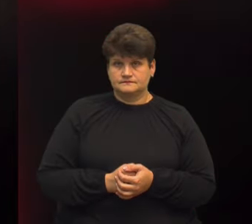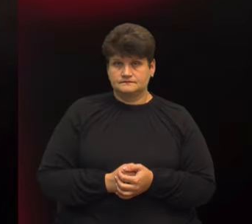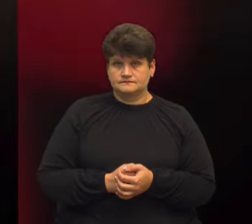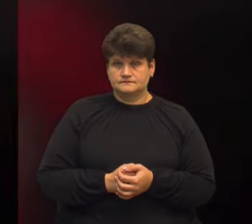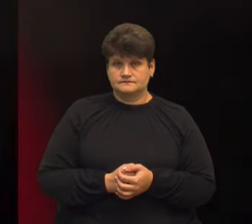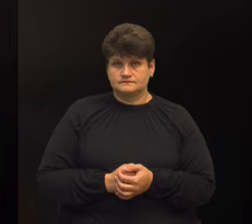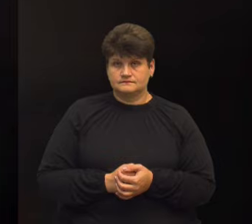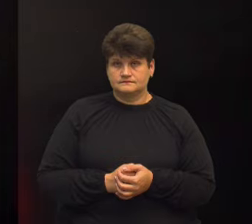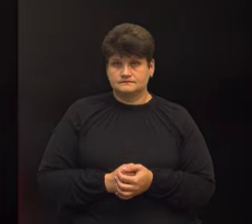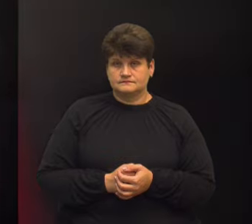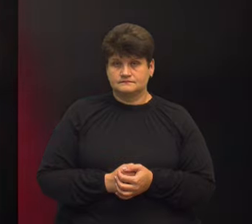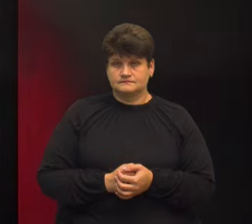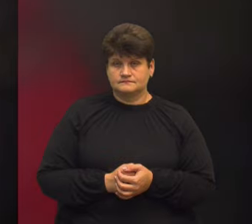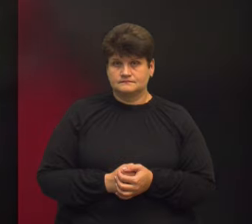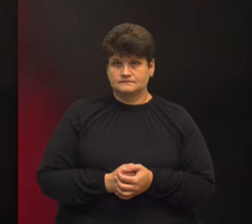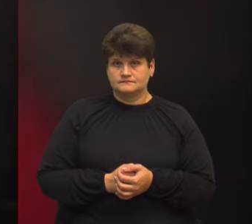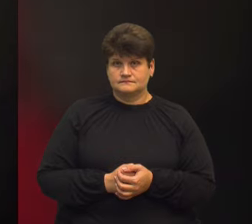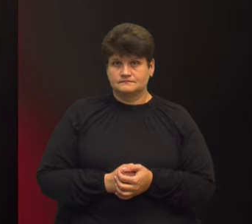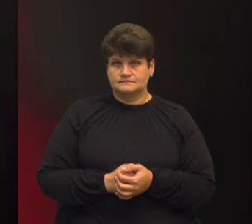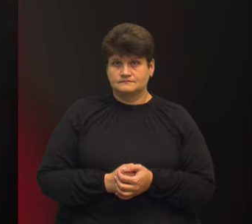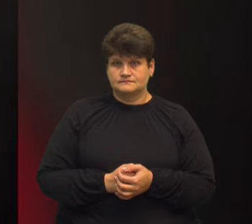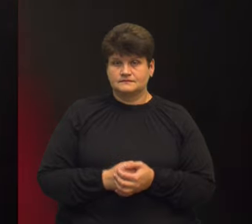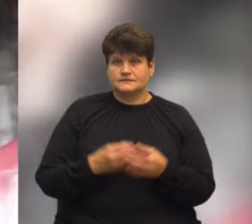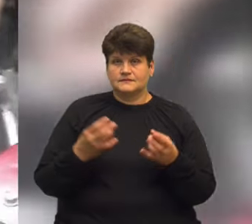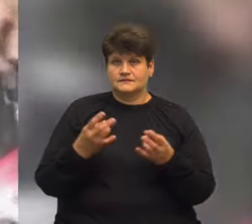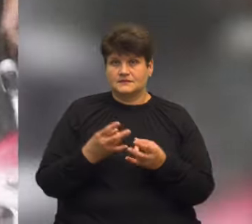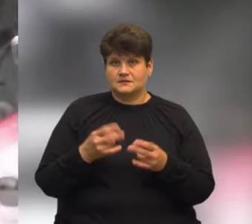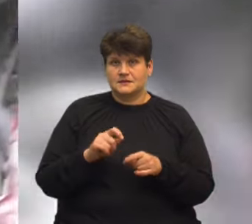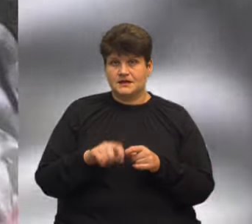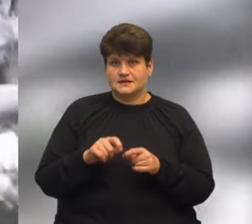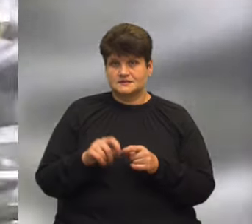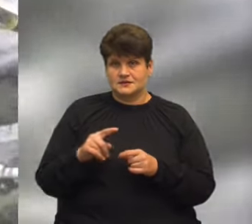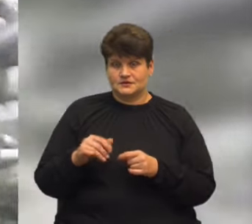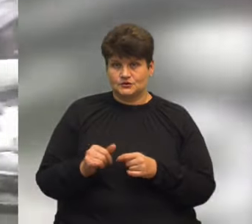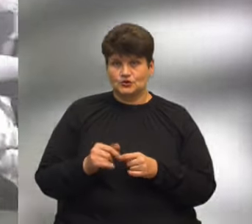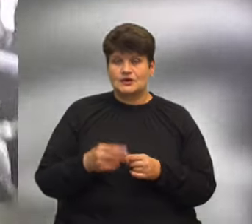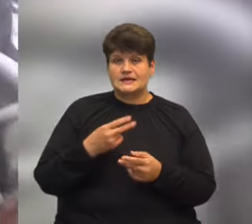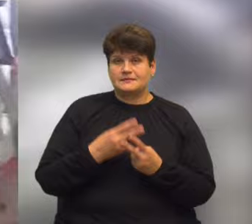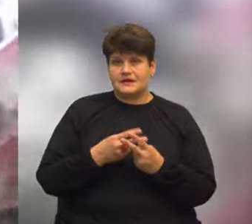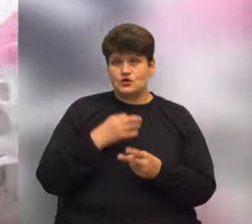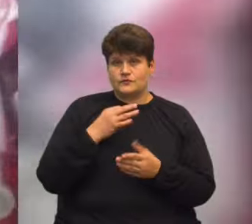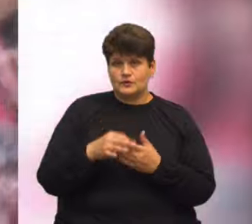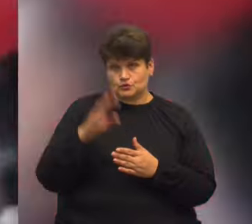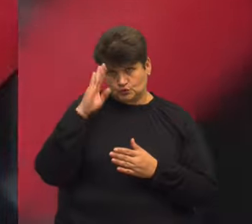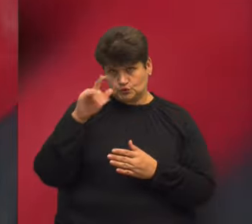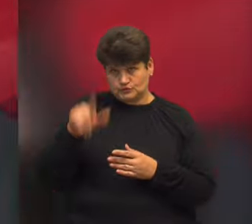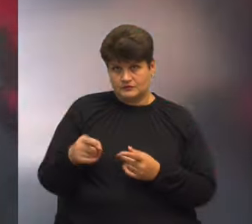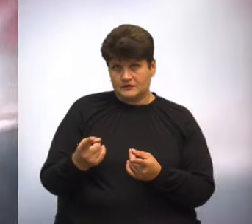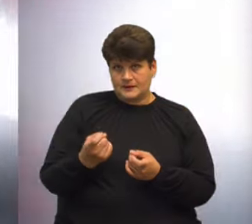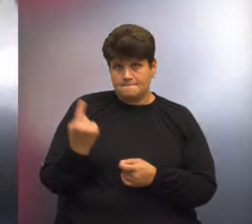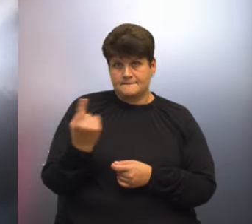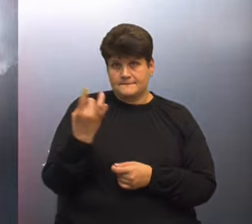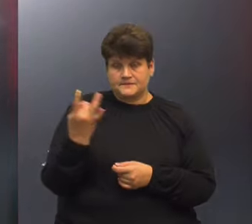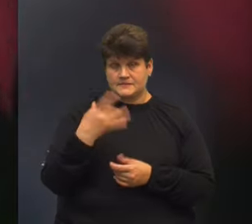засіли розмінувати. Коротше, треба, я наполягаю, допустимо, на експертизі. До кримінальної відповідальності чоловіка притягують вперше.